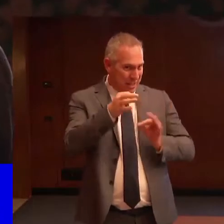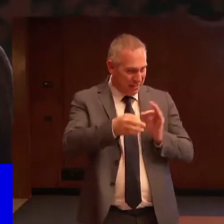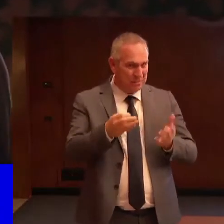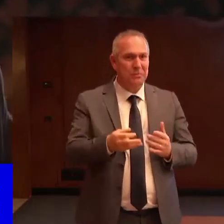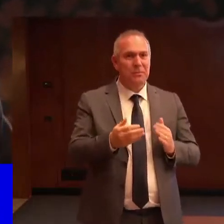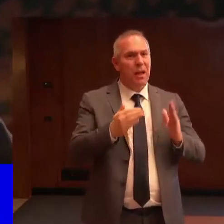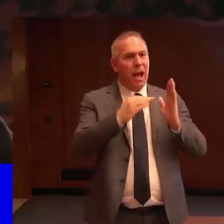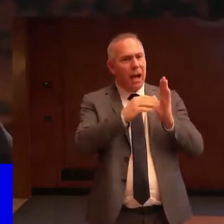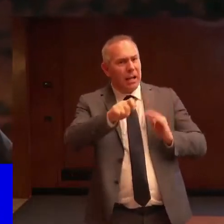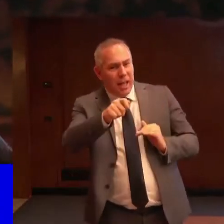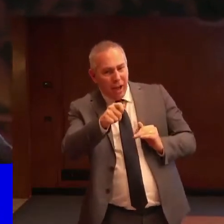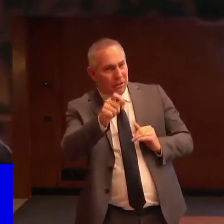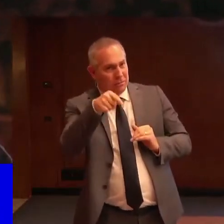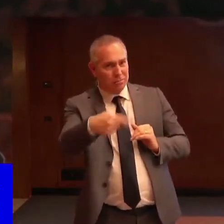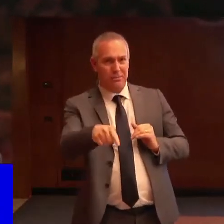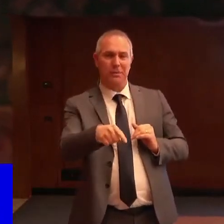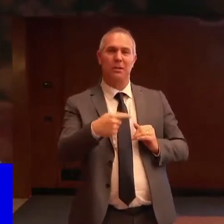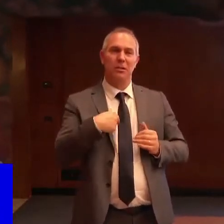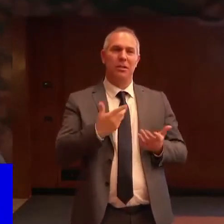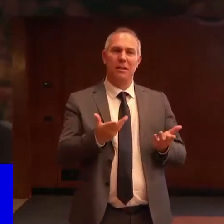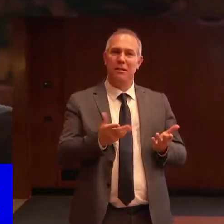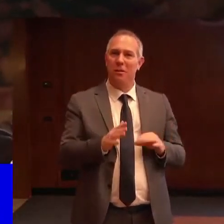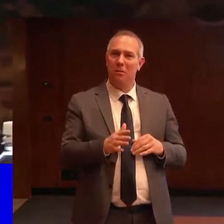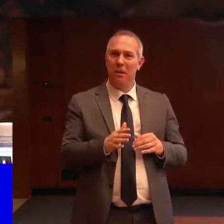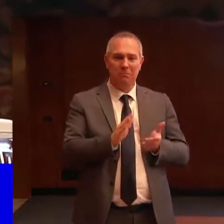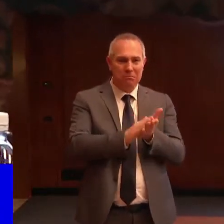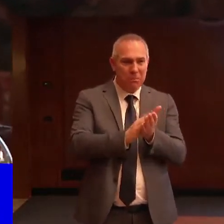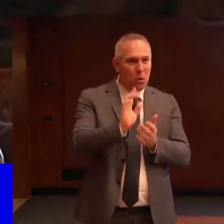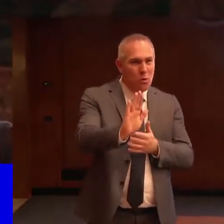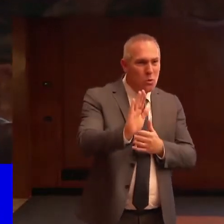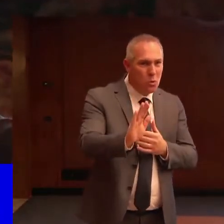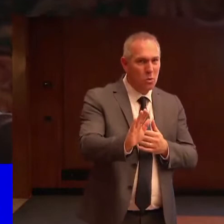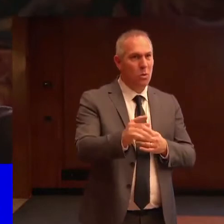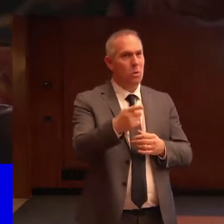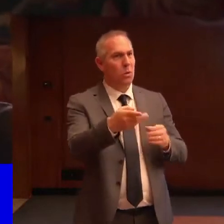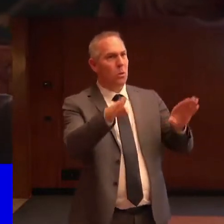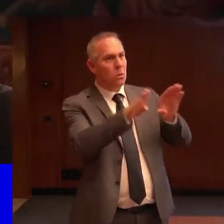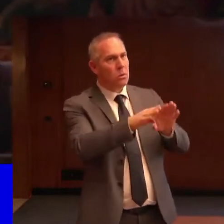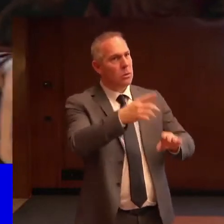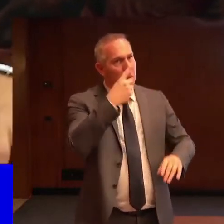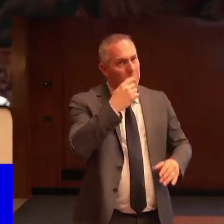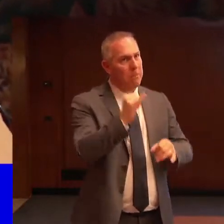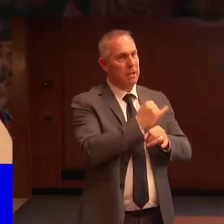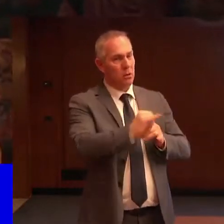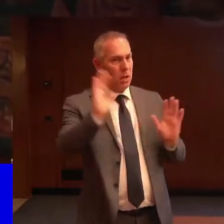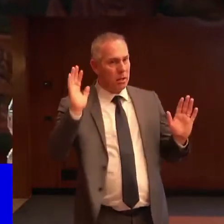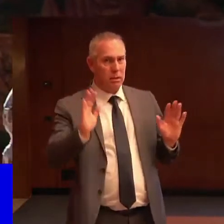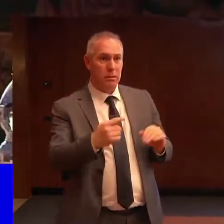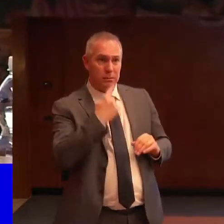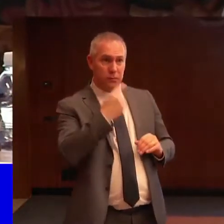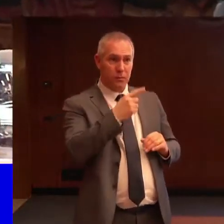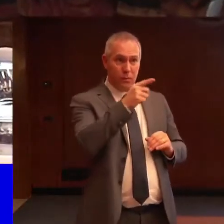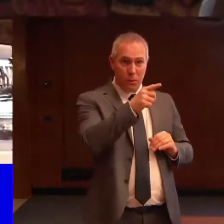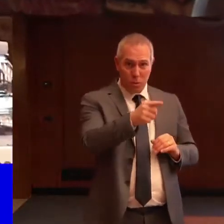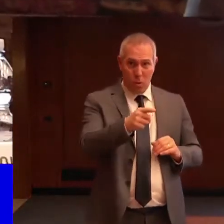ha il pregio, secondo me, tra gli altri, di andare a chiudere in un modo estremamente particolare. A dirti, tu adesso hai